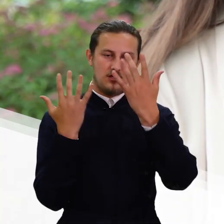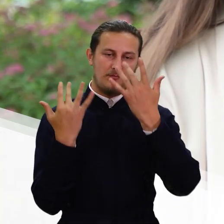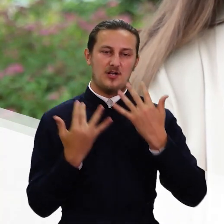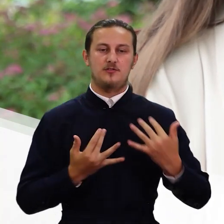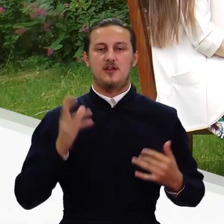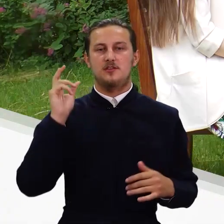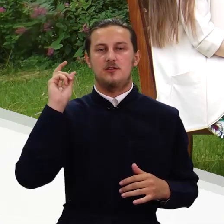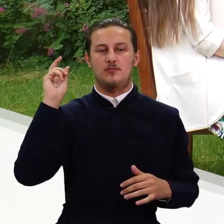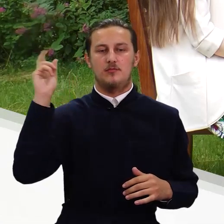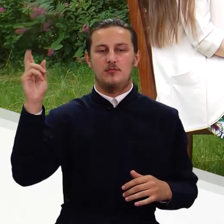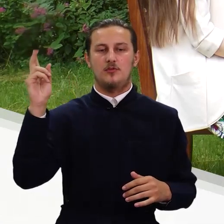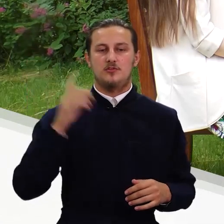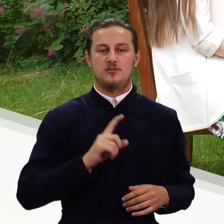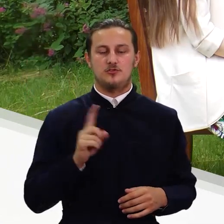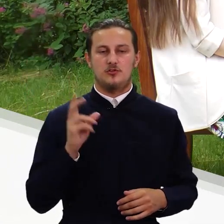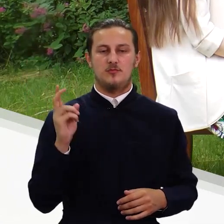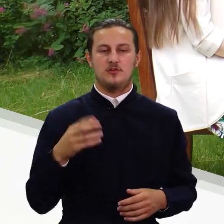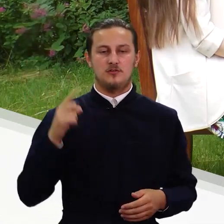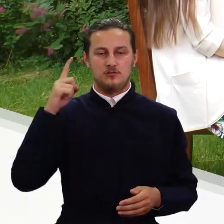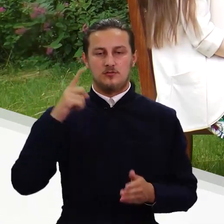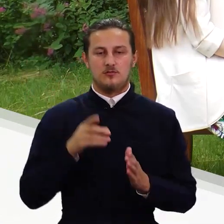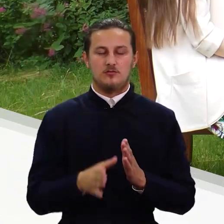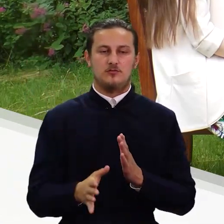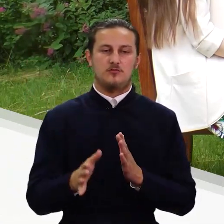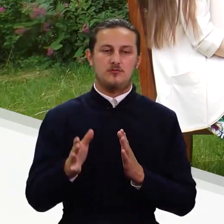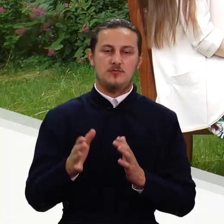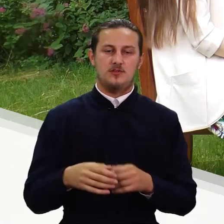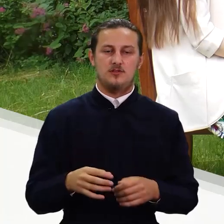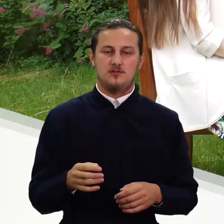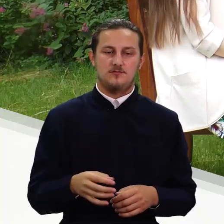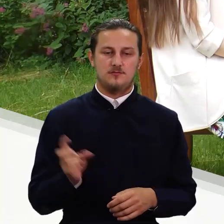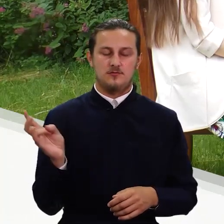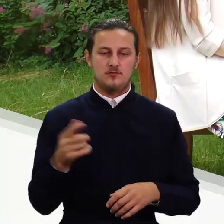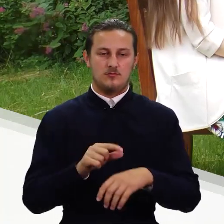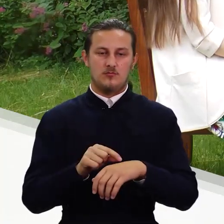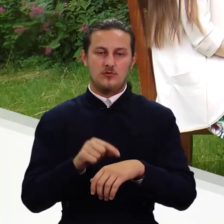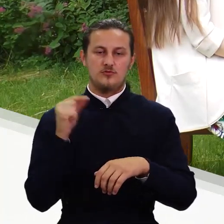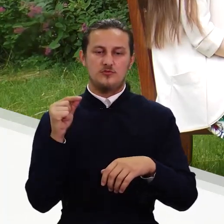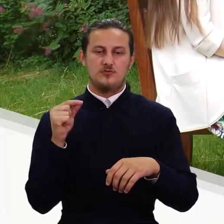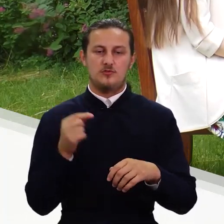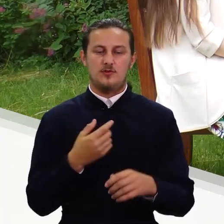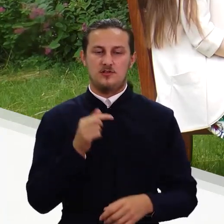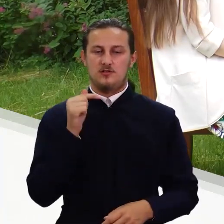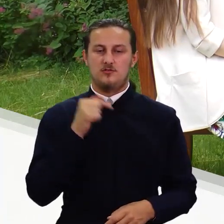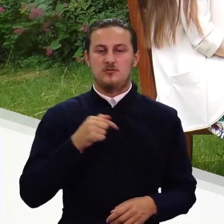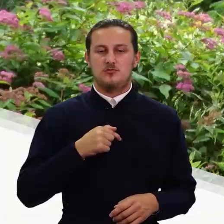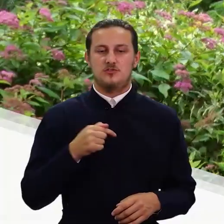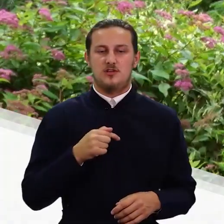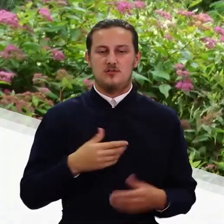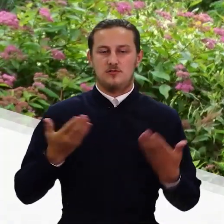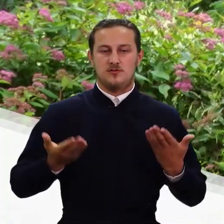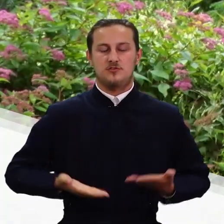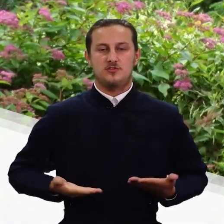церкви з нами, їх просто так не збагнеш. Треба відчути це єством Духа, треба це